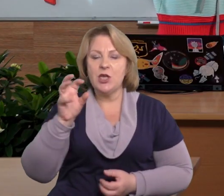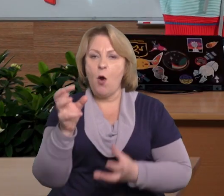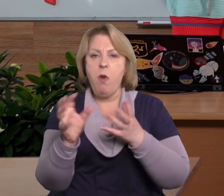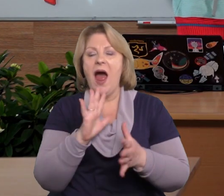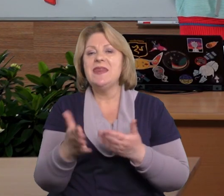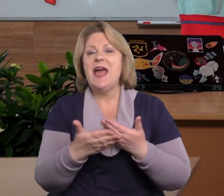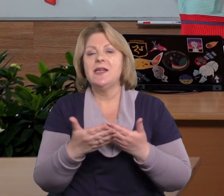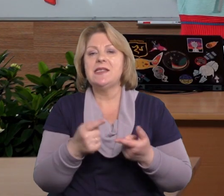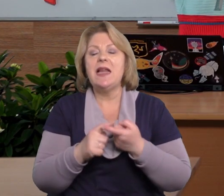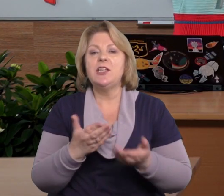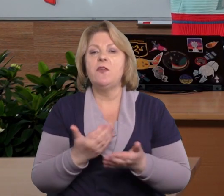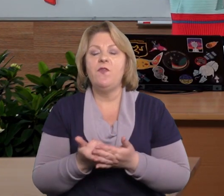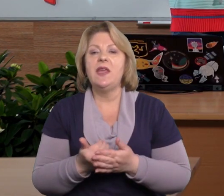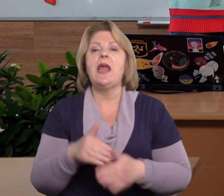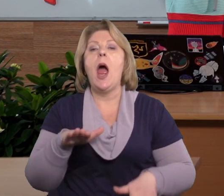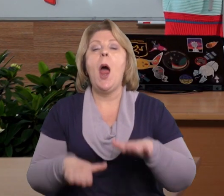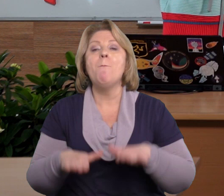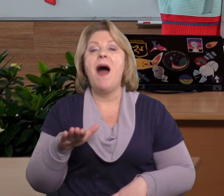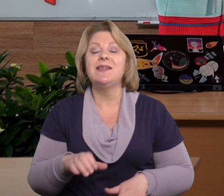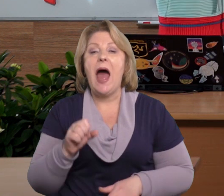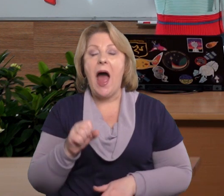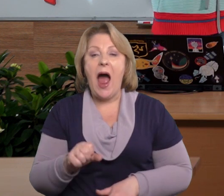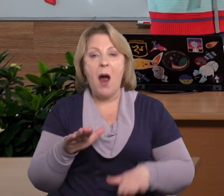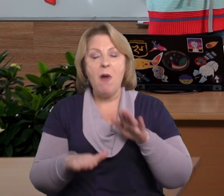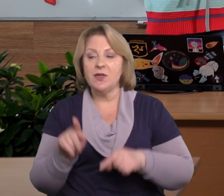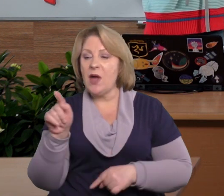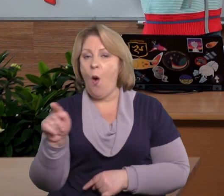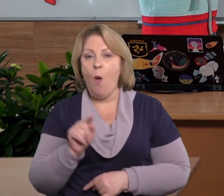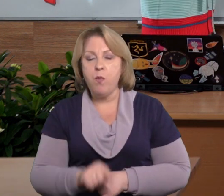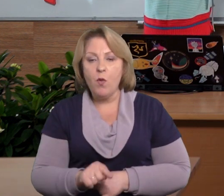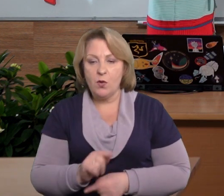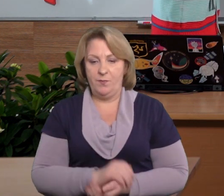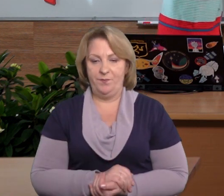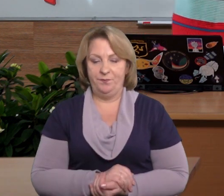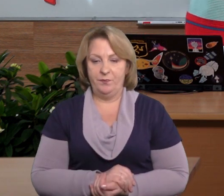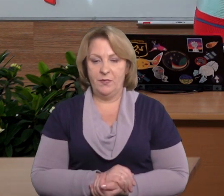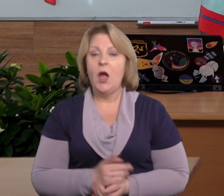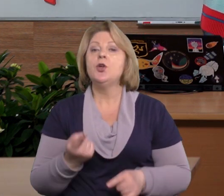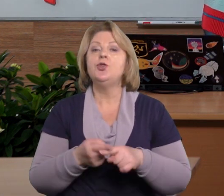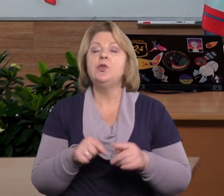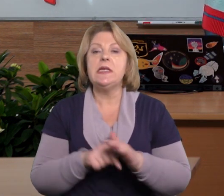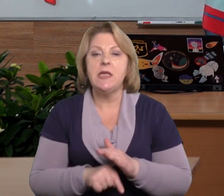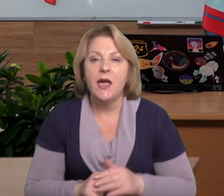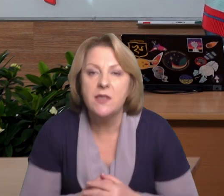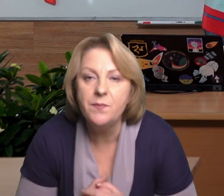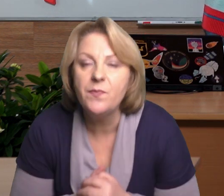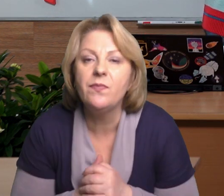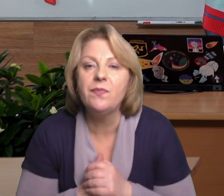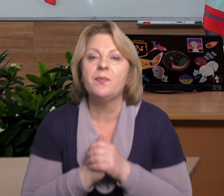від маси якогось одного з них, а від маси обох, а саме від їхнього добутку. Тобто